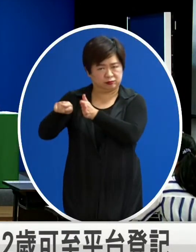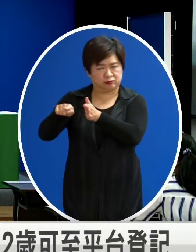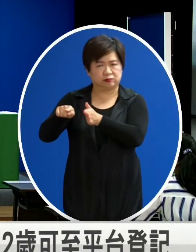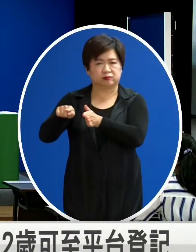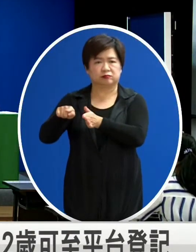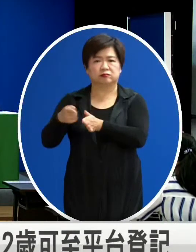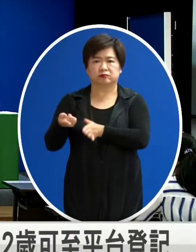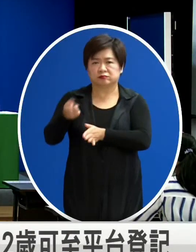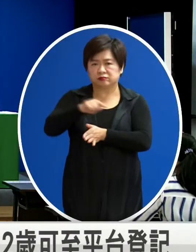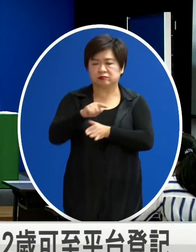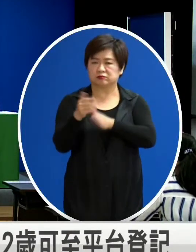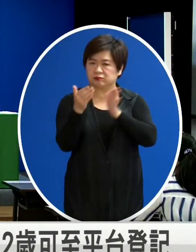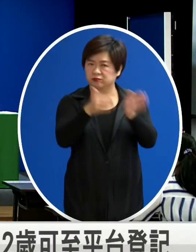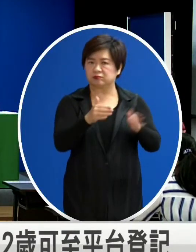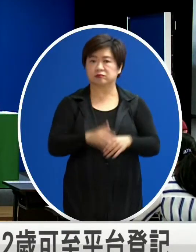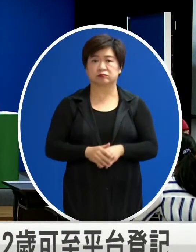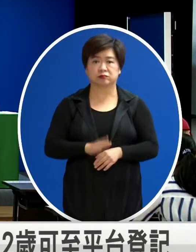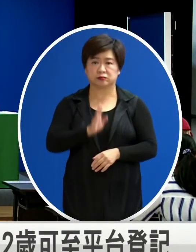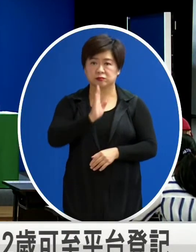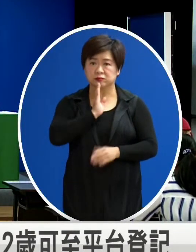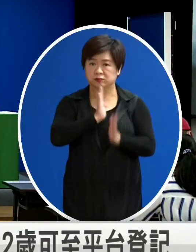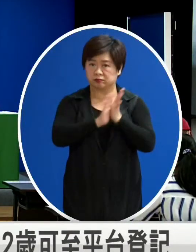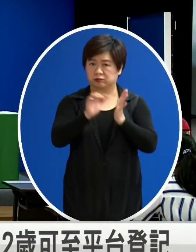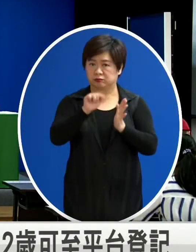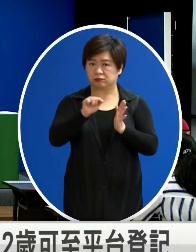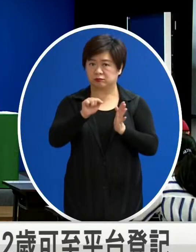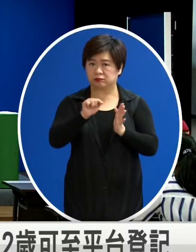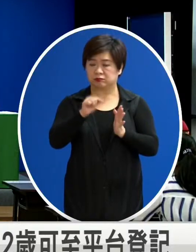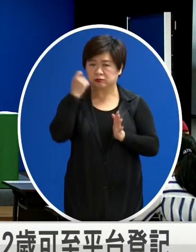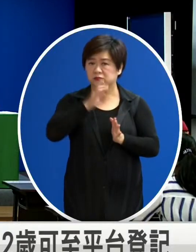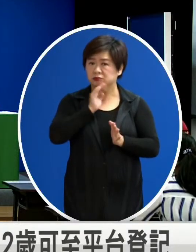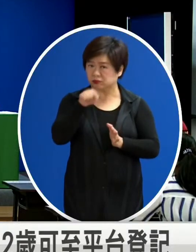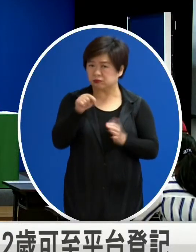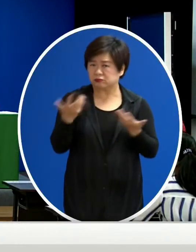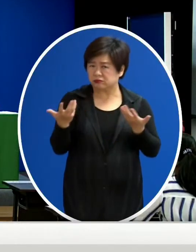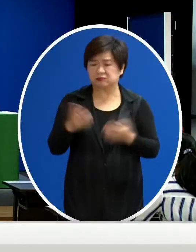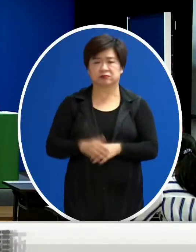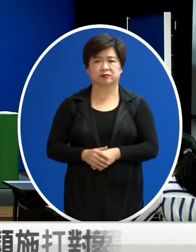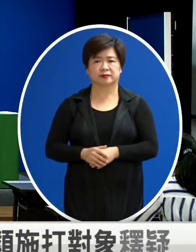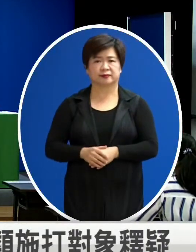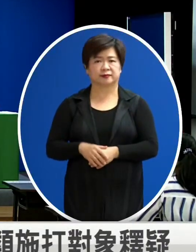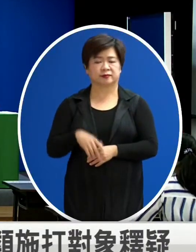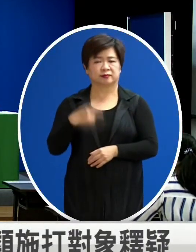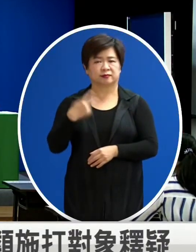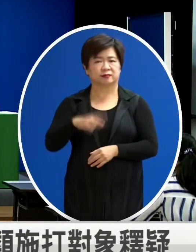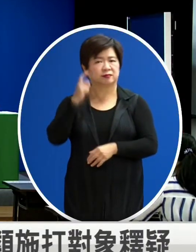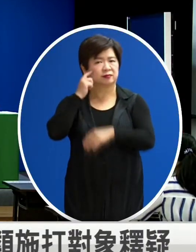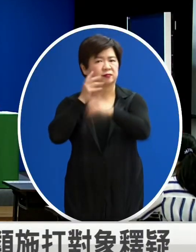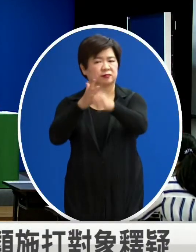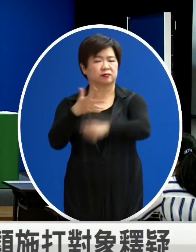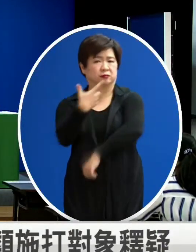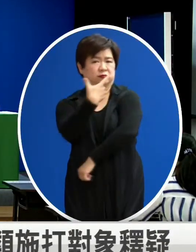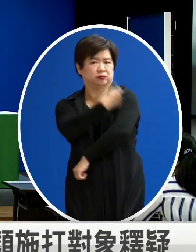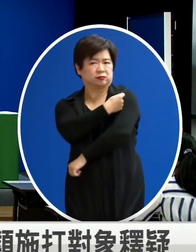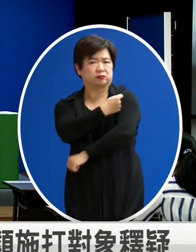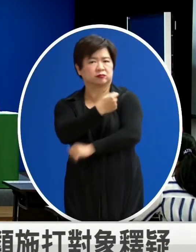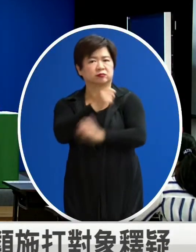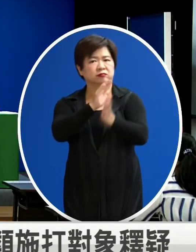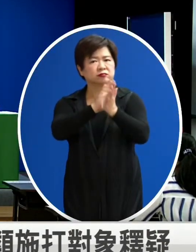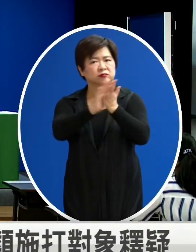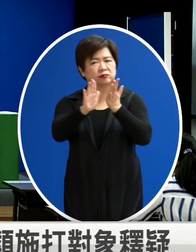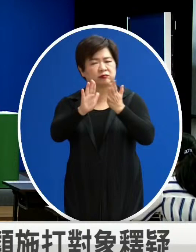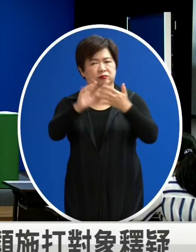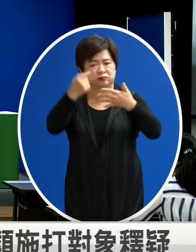先提供这个对象接种，是不是？想要确认这个意思，然后想问说，因为那这个接种是会排